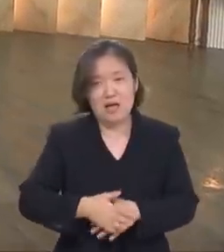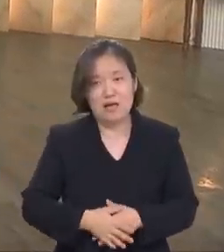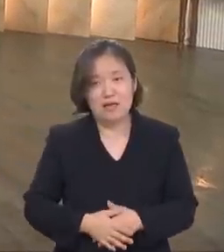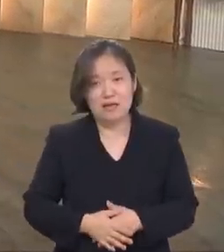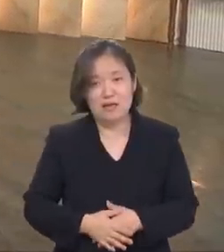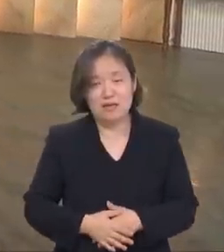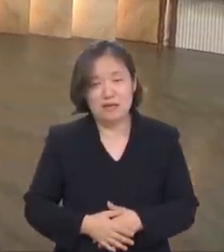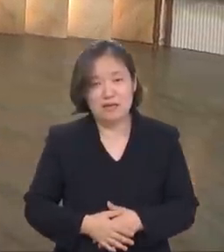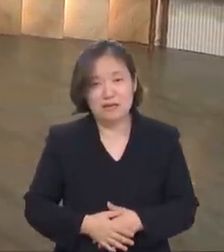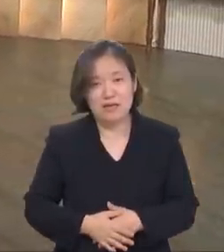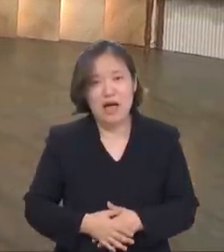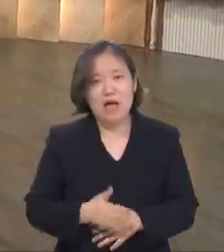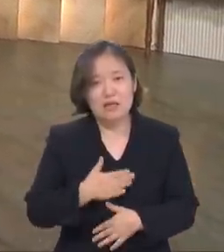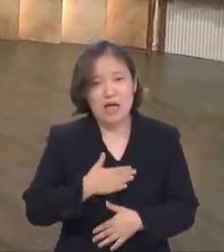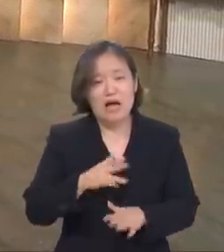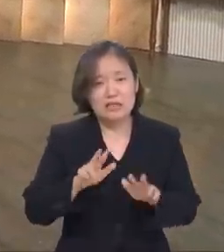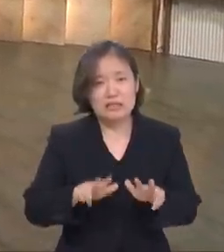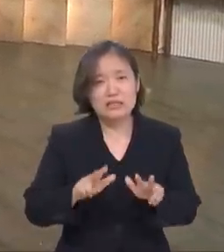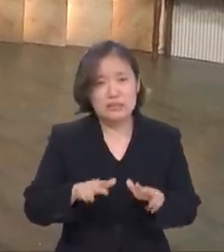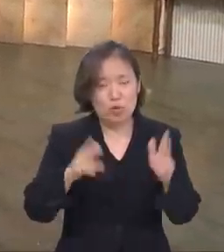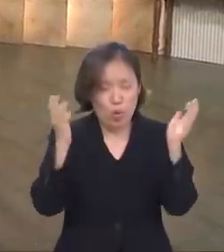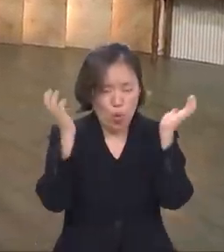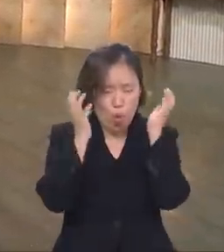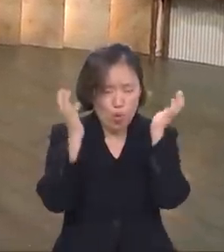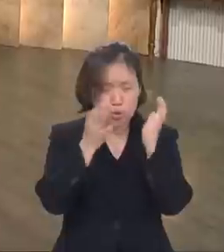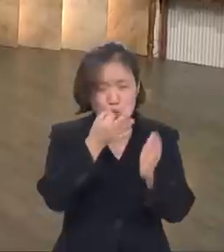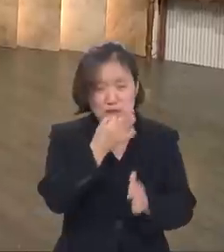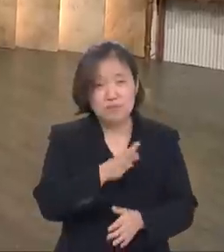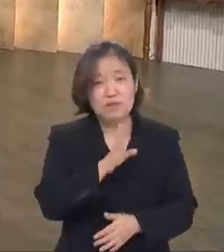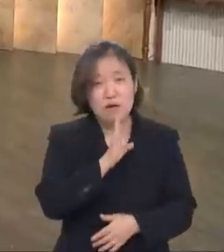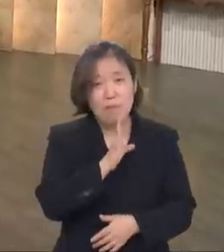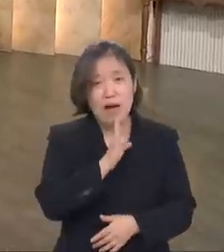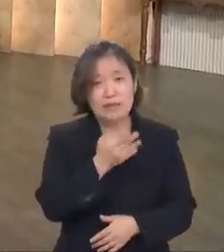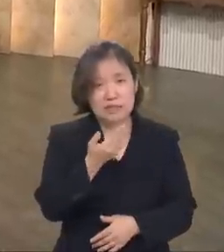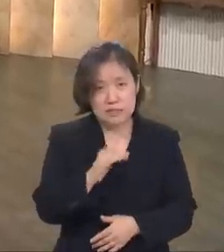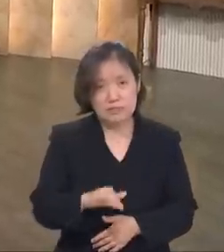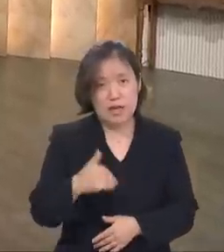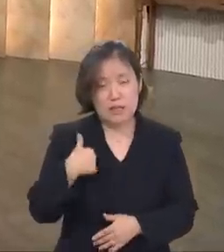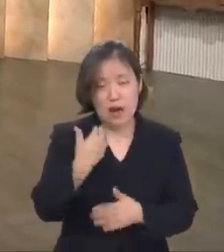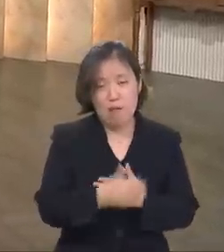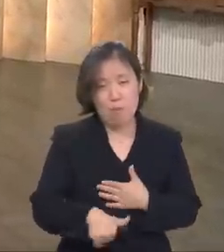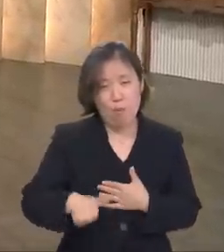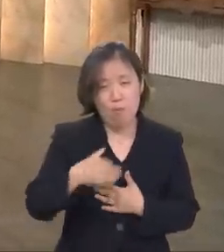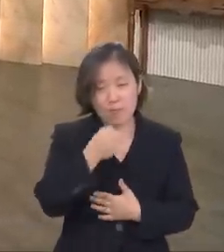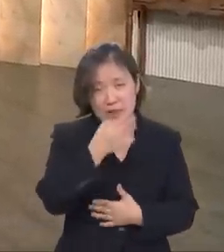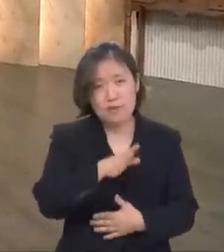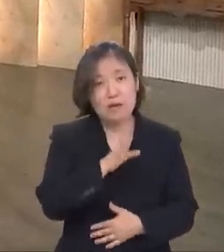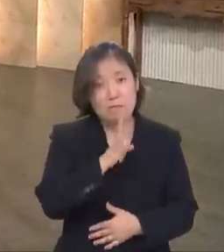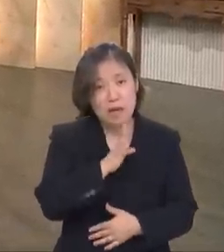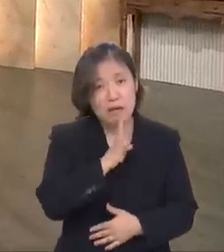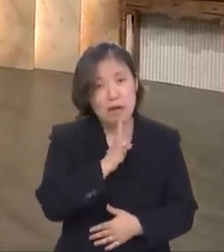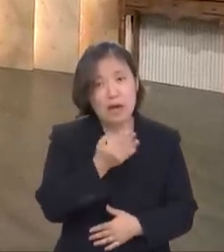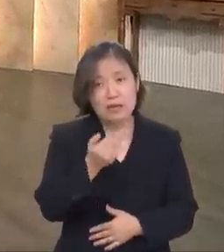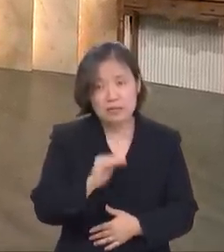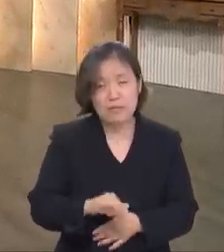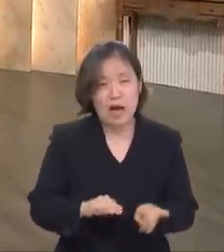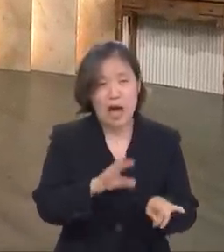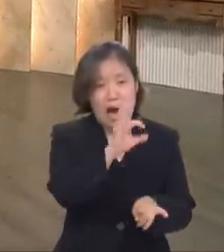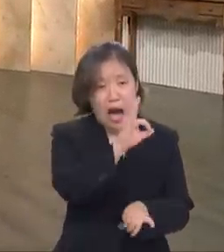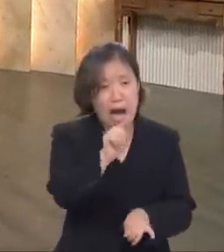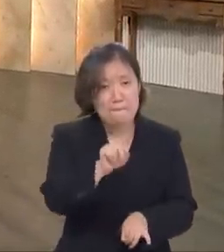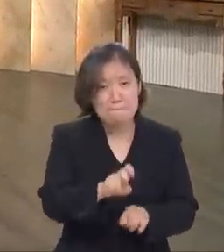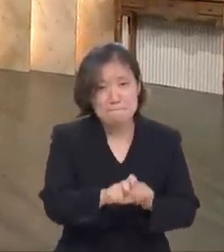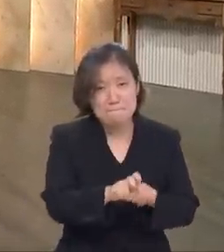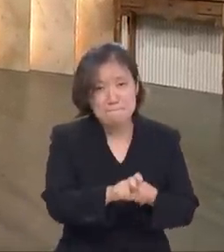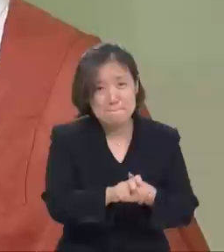나는 지금 너무 힘들지만 스스로의 몸뚱아리에 대해서 너희도 많이